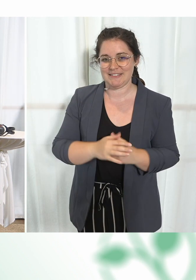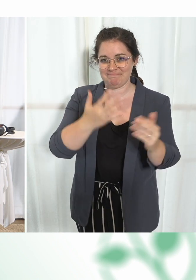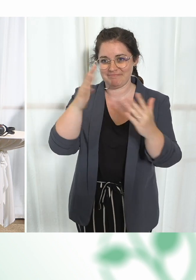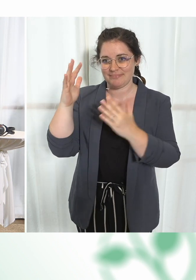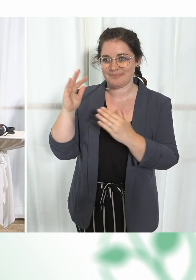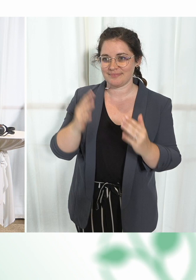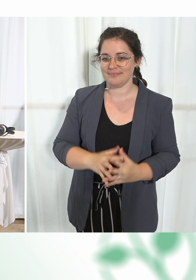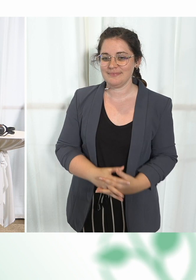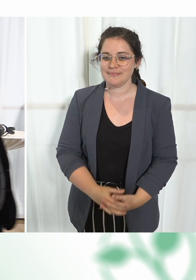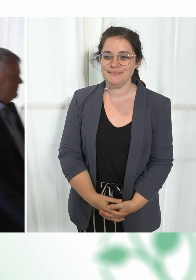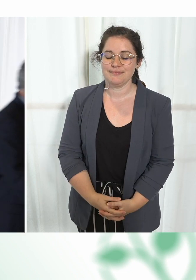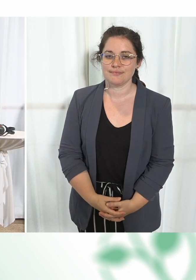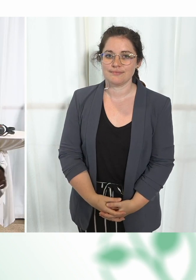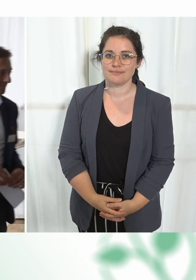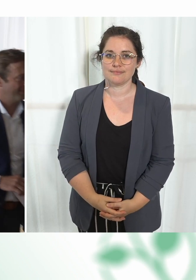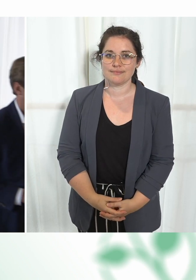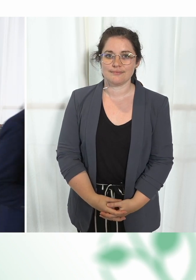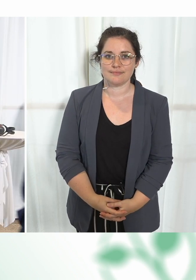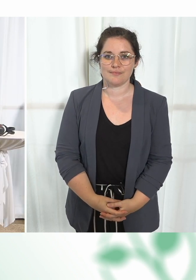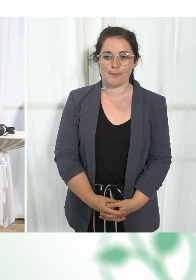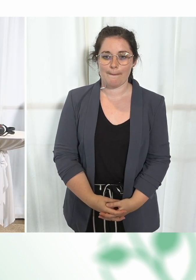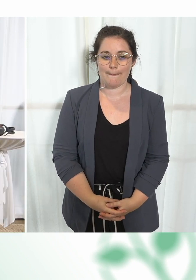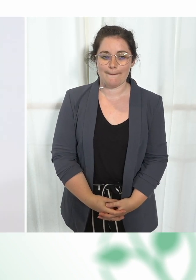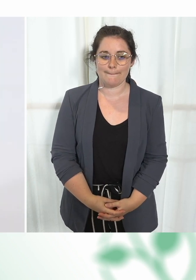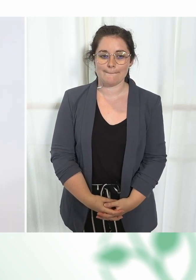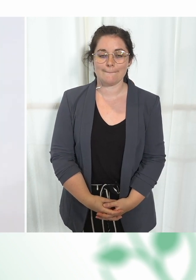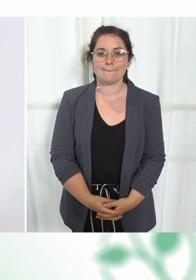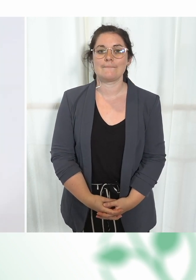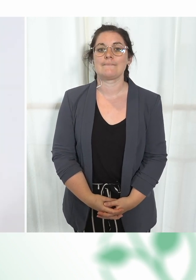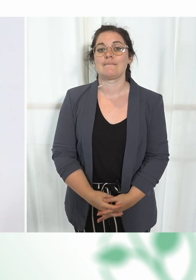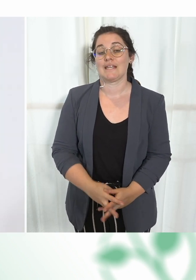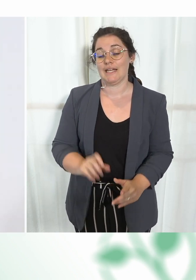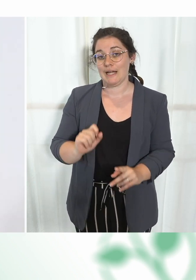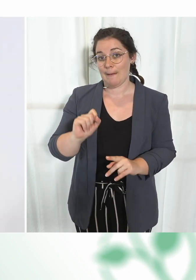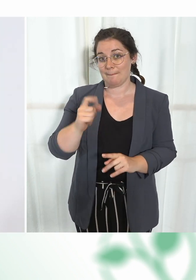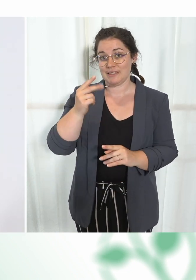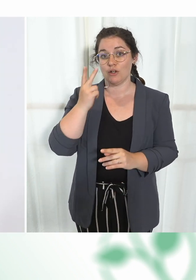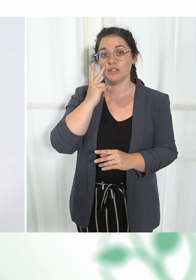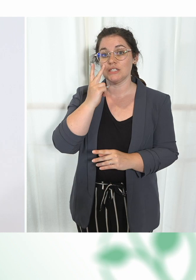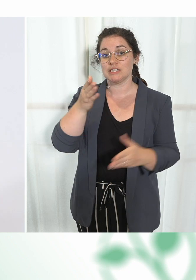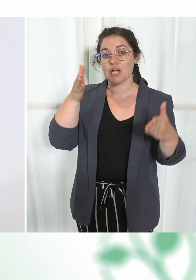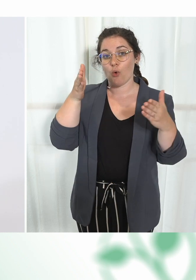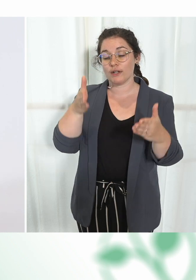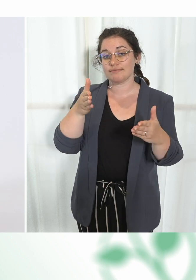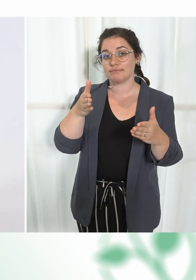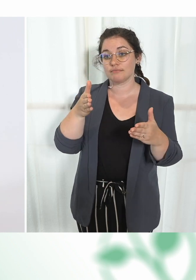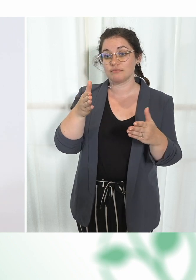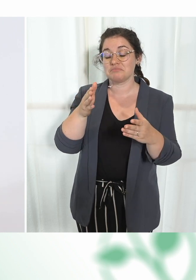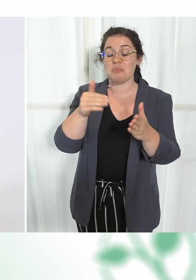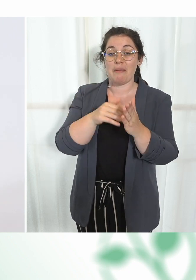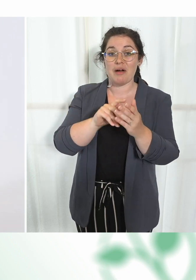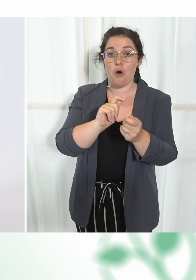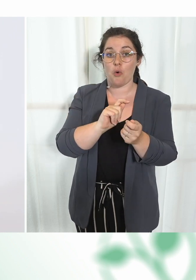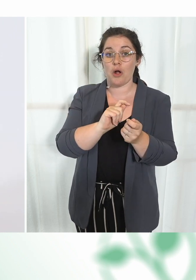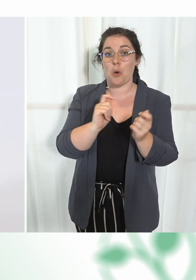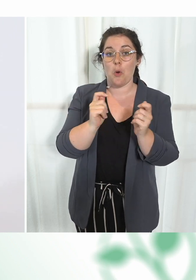Plätze. Und vor allem im Hinblick, wenn es darum geht, dass vielleicht Umbauten notwendig